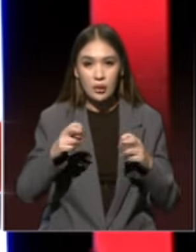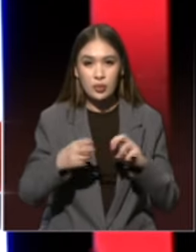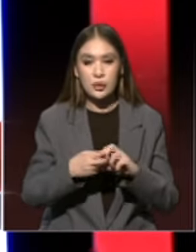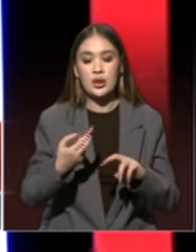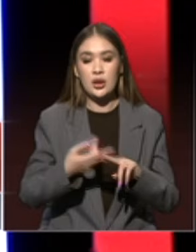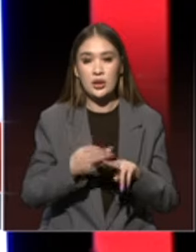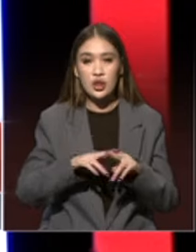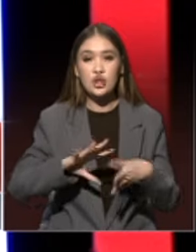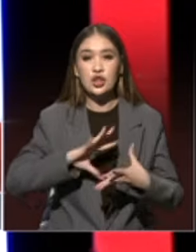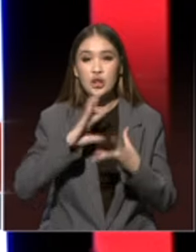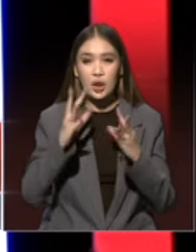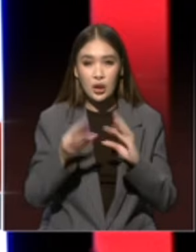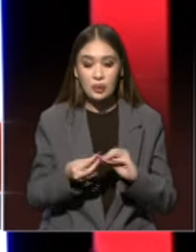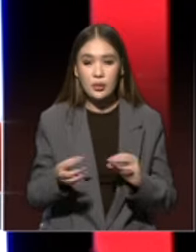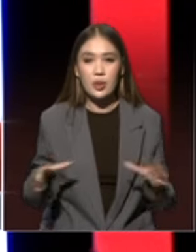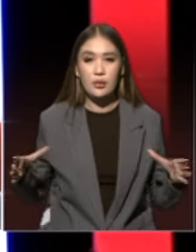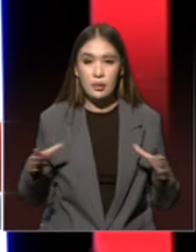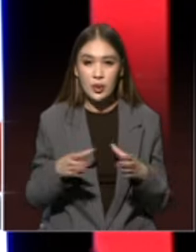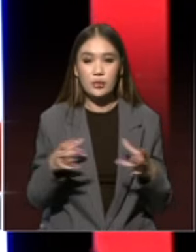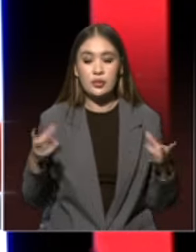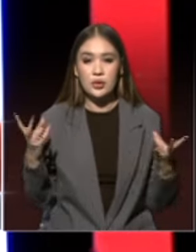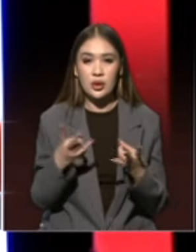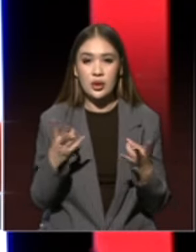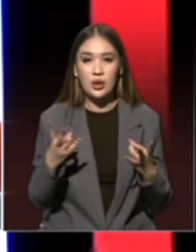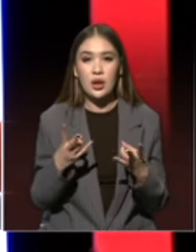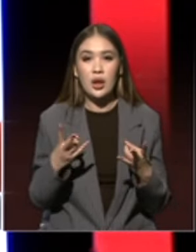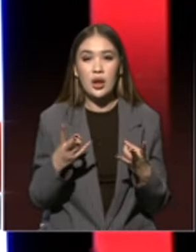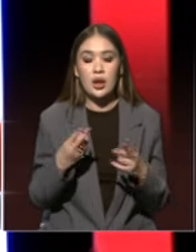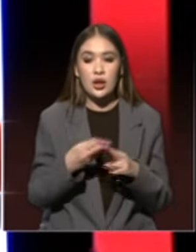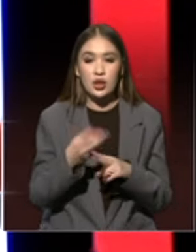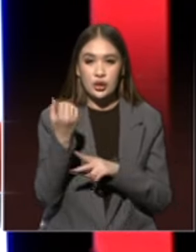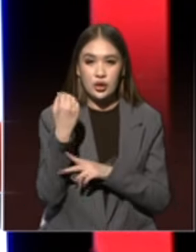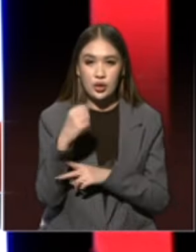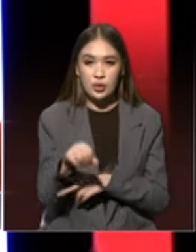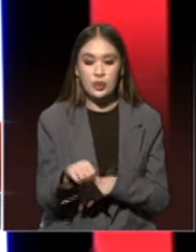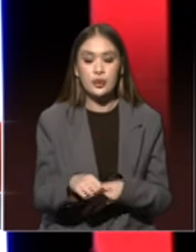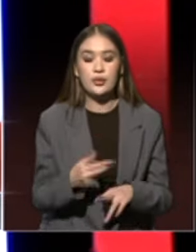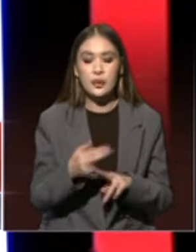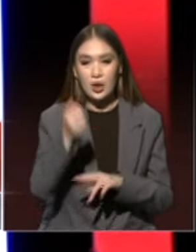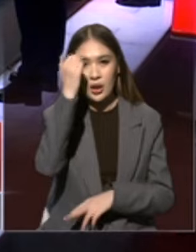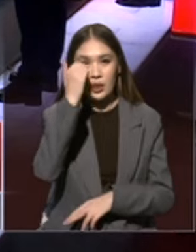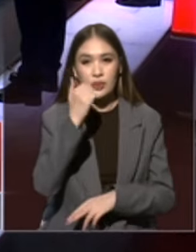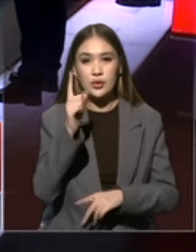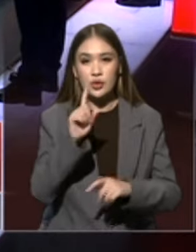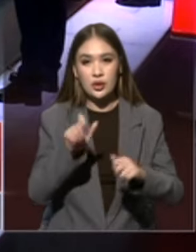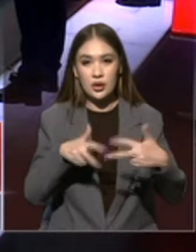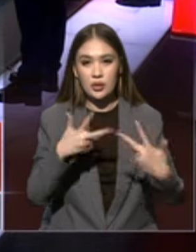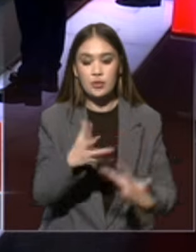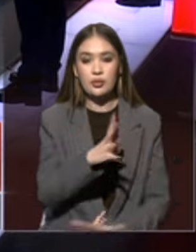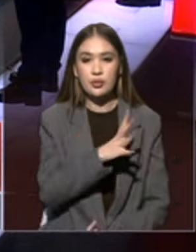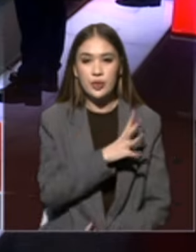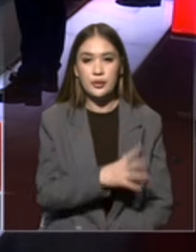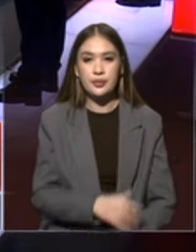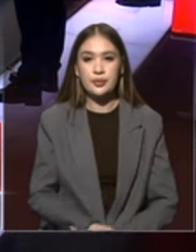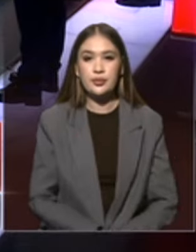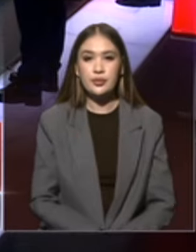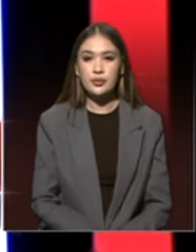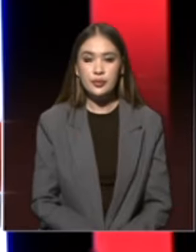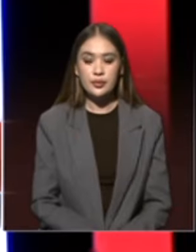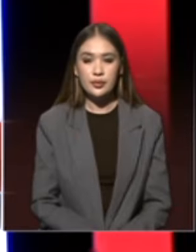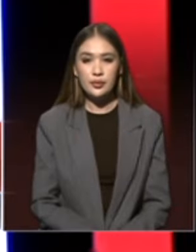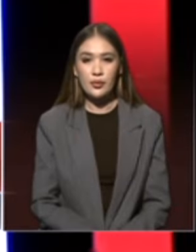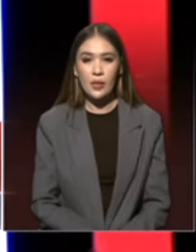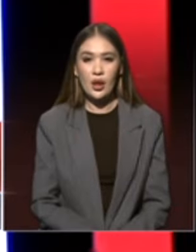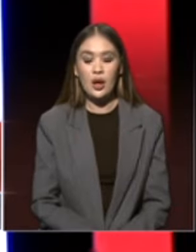жалпы ел болып бірге жұмыла көтерген жүк жеңіл деп жеңуіміз керек. Рахмет, Жанболат мырза, байланысқа шыққаныңызға. Рахмет. Аман болыңыздар, аман болыңыздар.